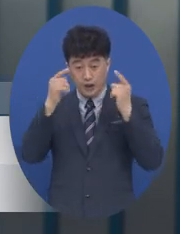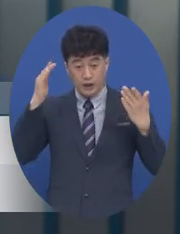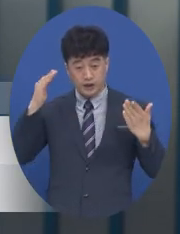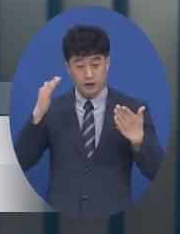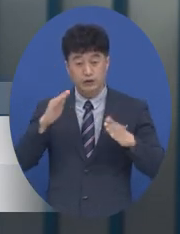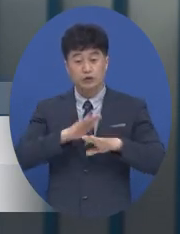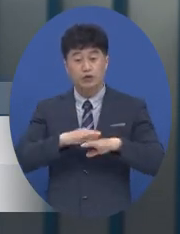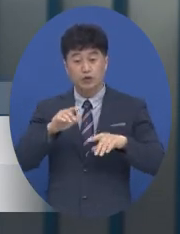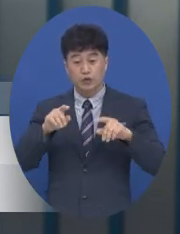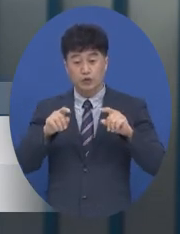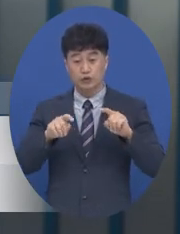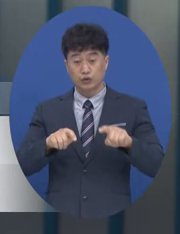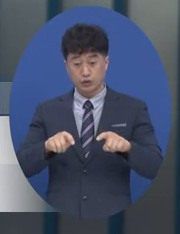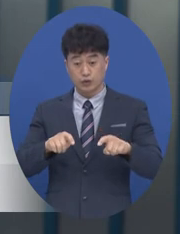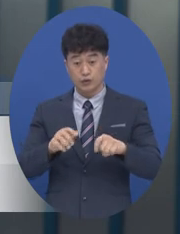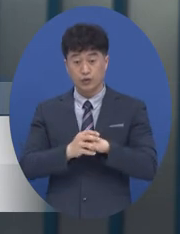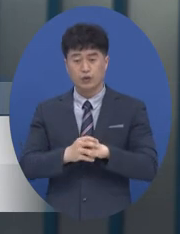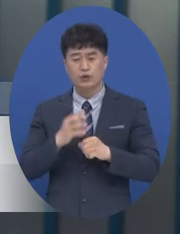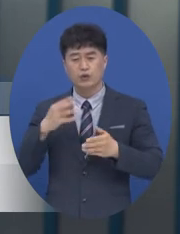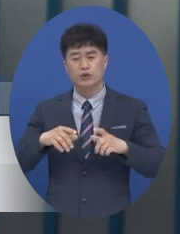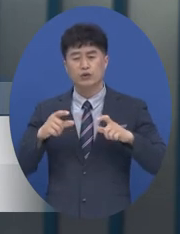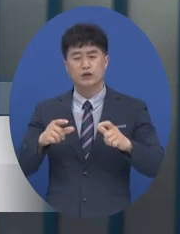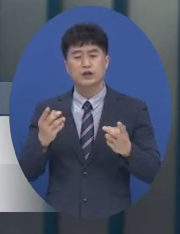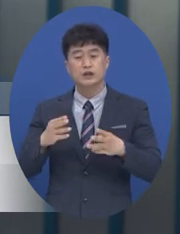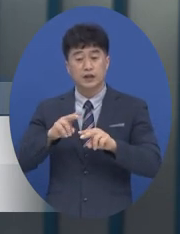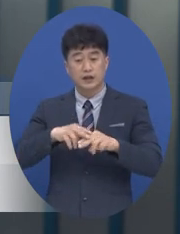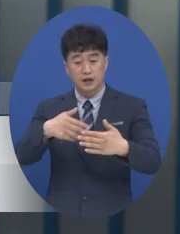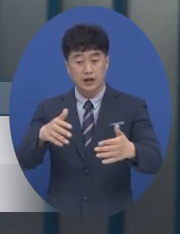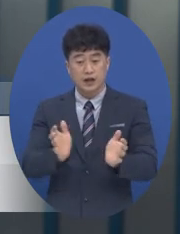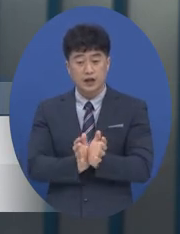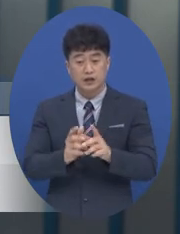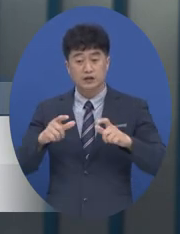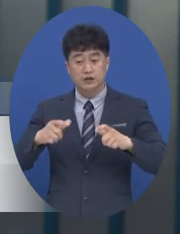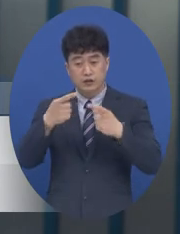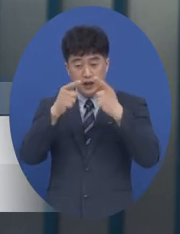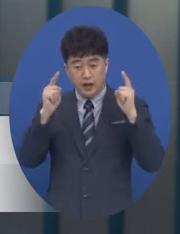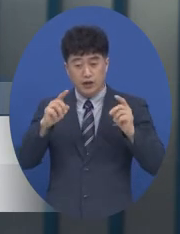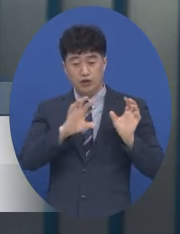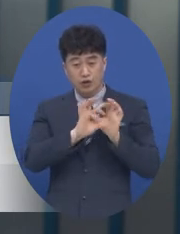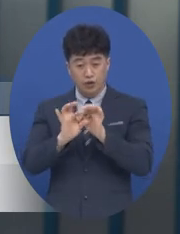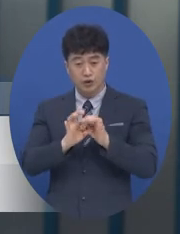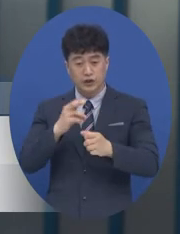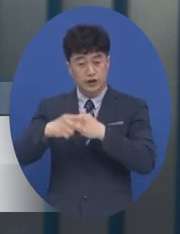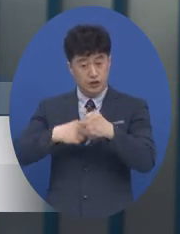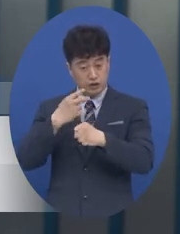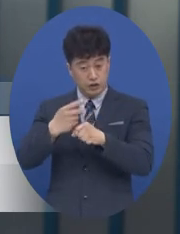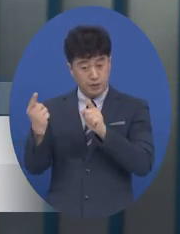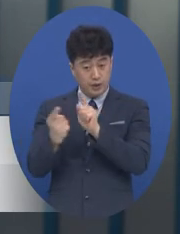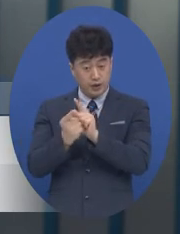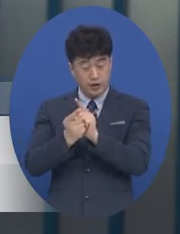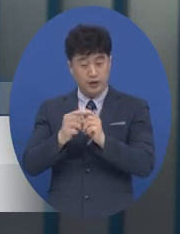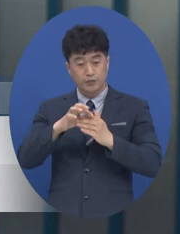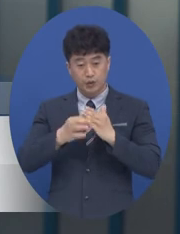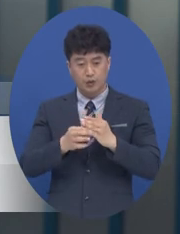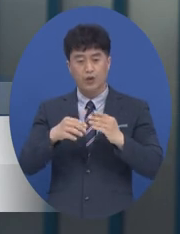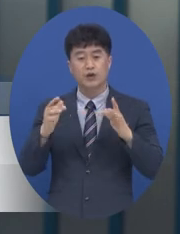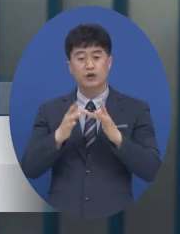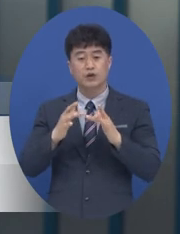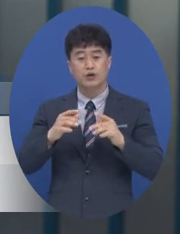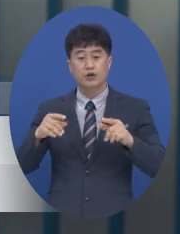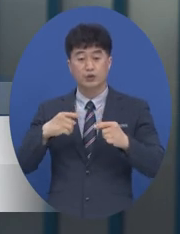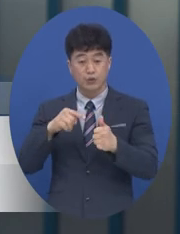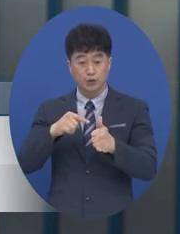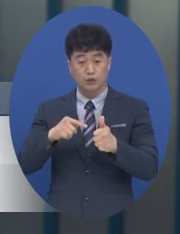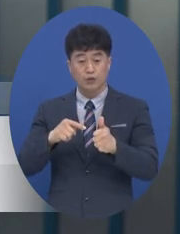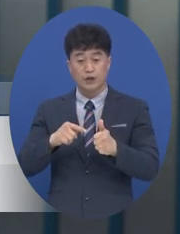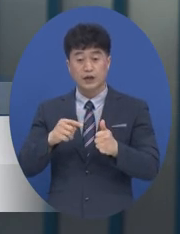챌린저는 경기도 일자리재단과 지역 대학이 연계해서 공동 기획한 올해로 2년차 된 취업 지원 프로그램입니다. 온라인 교육, 이력서